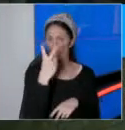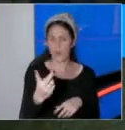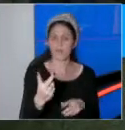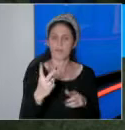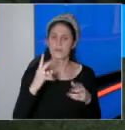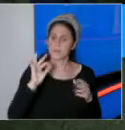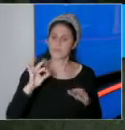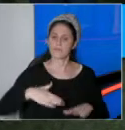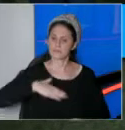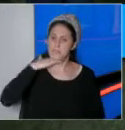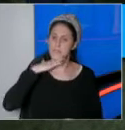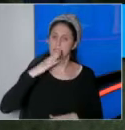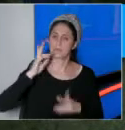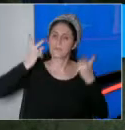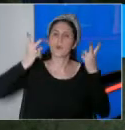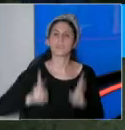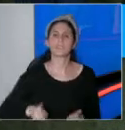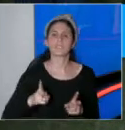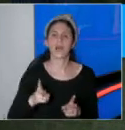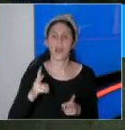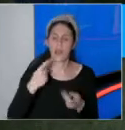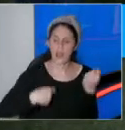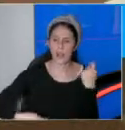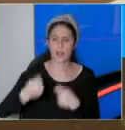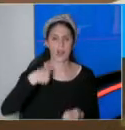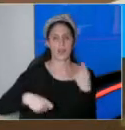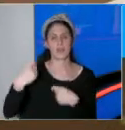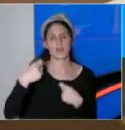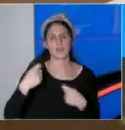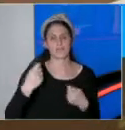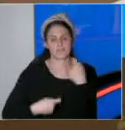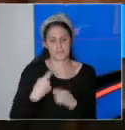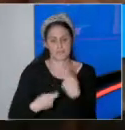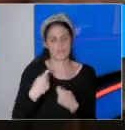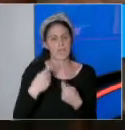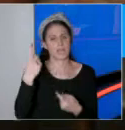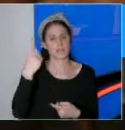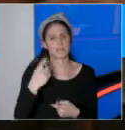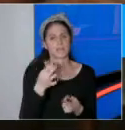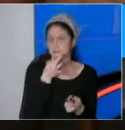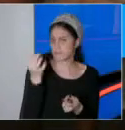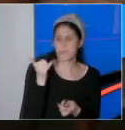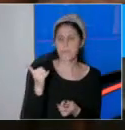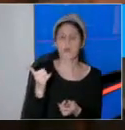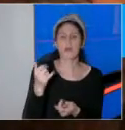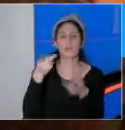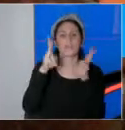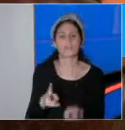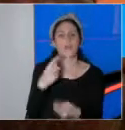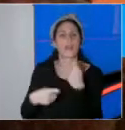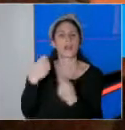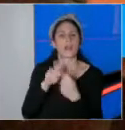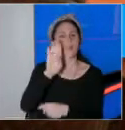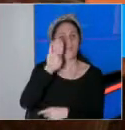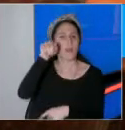ולמצות בצורה טובה יותר את הפוטנציאל הכלכלי, המסחרי, התרבותי. מה הפוטנציאל הכלכלי הישראלי בבוטן?